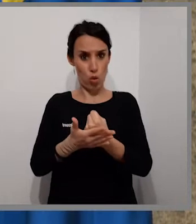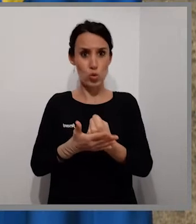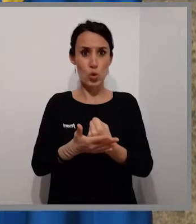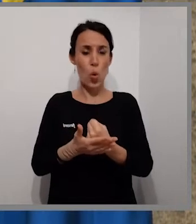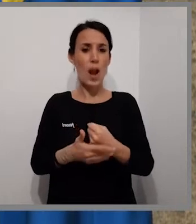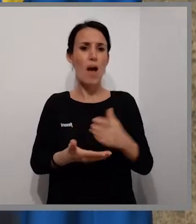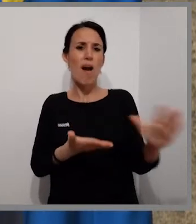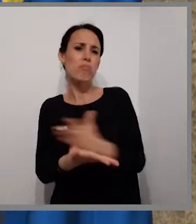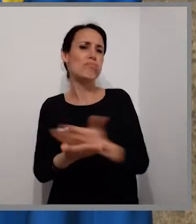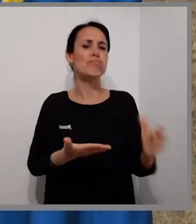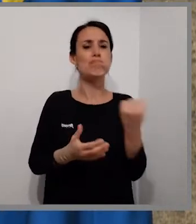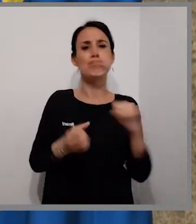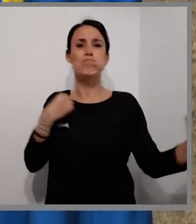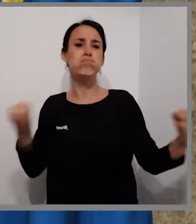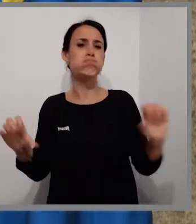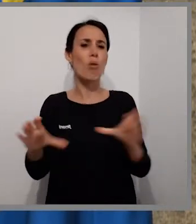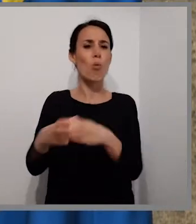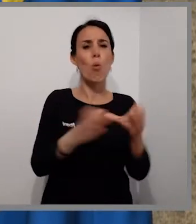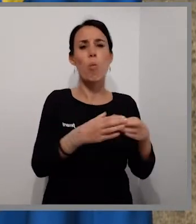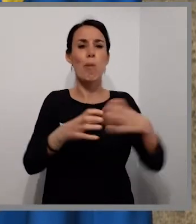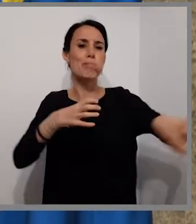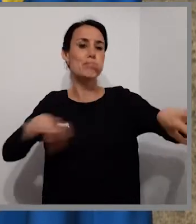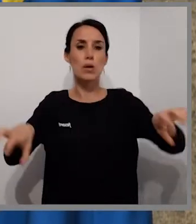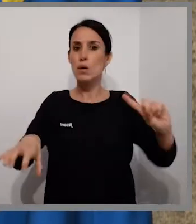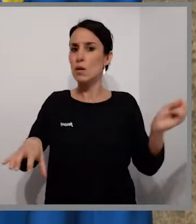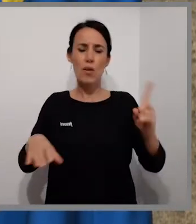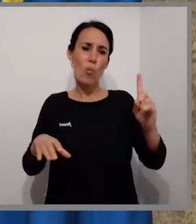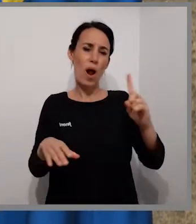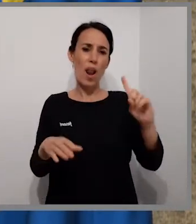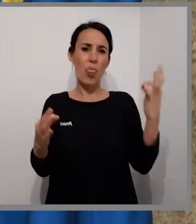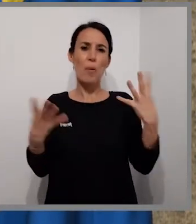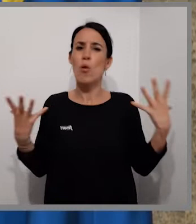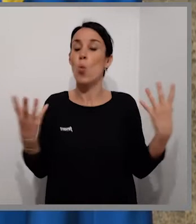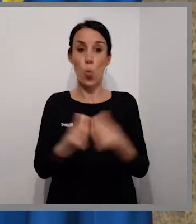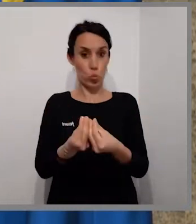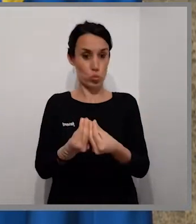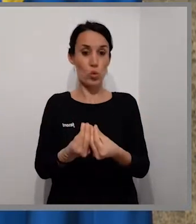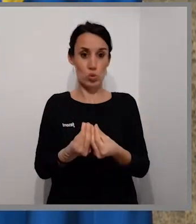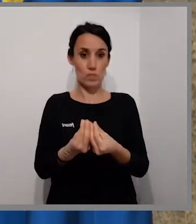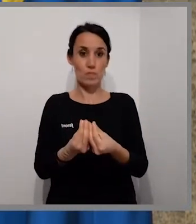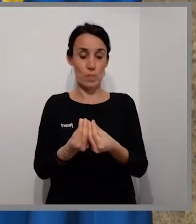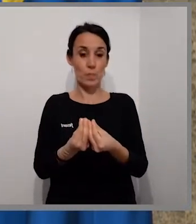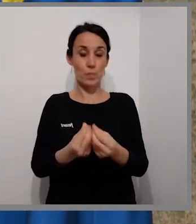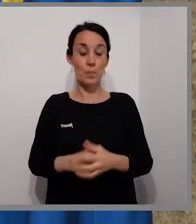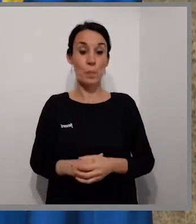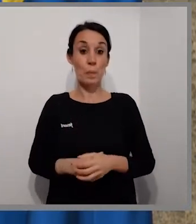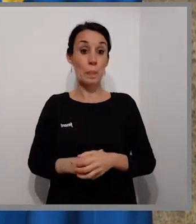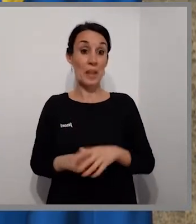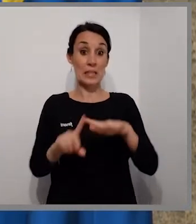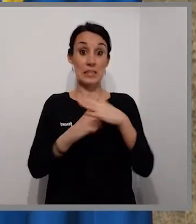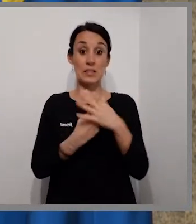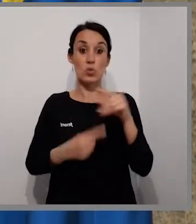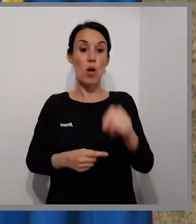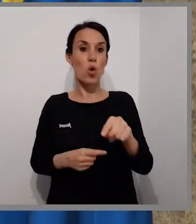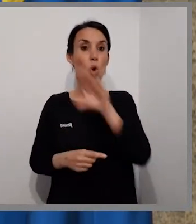enllà dels espais de divisió, més enllà del partidisme, més enllà de qualsevol visió sesgada. En